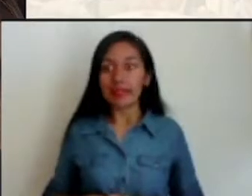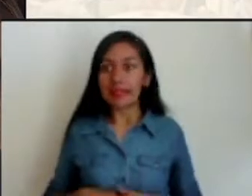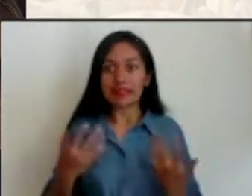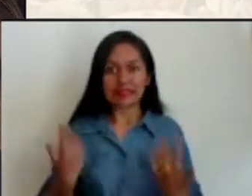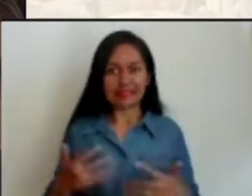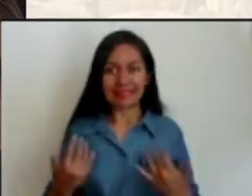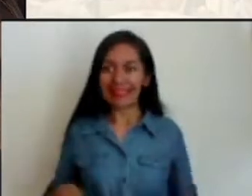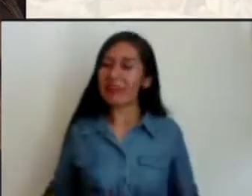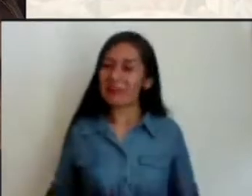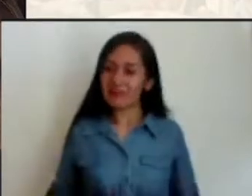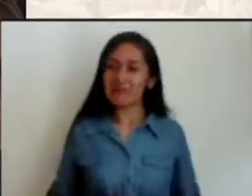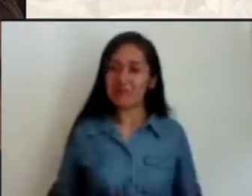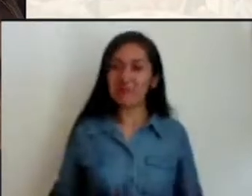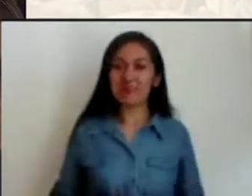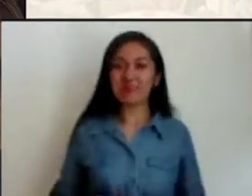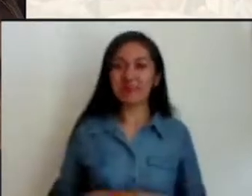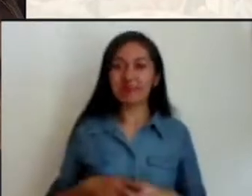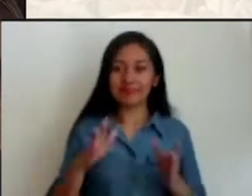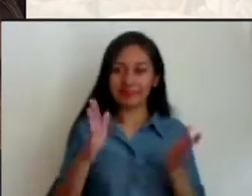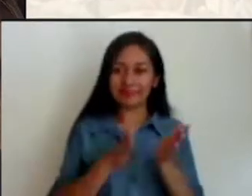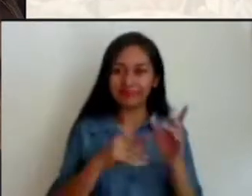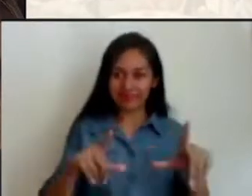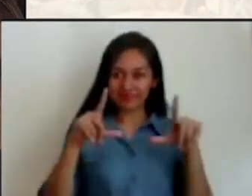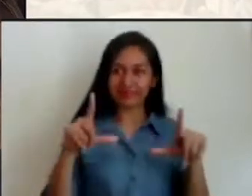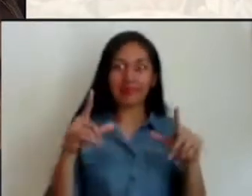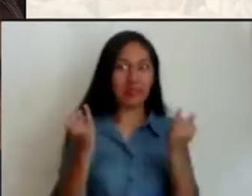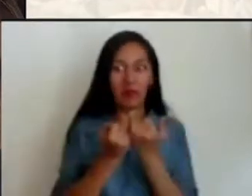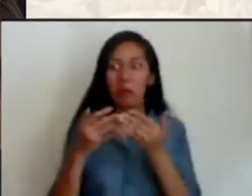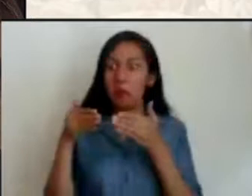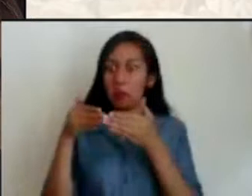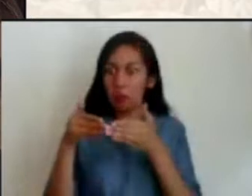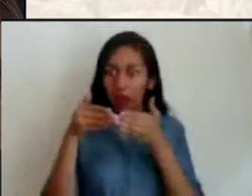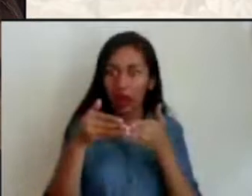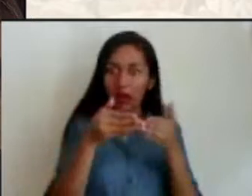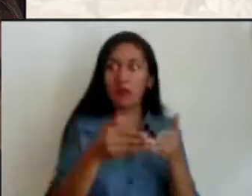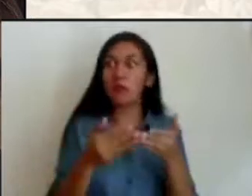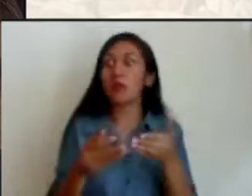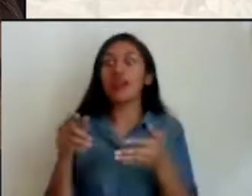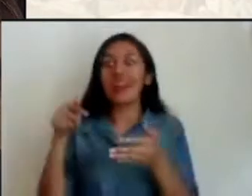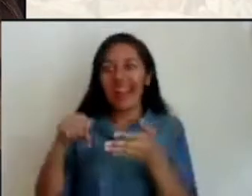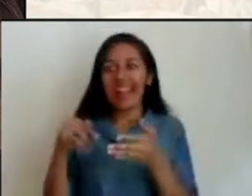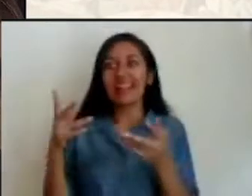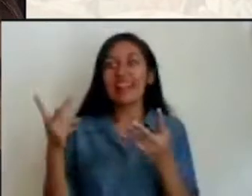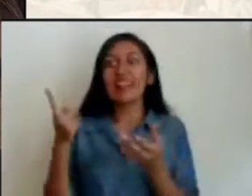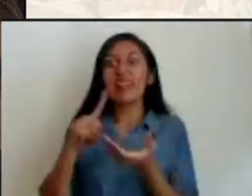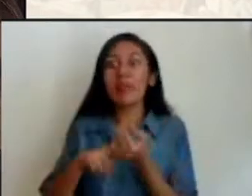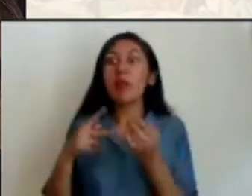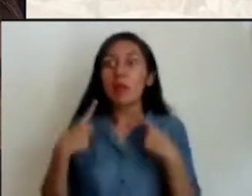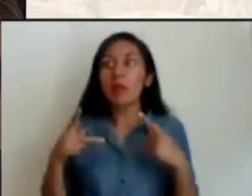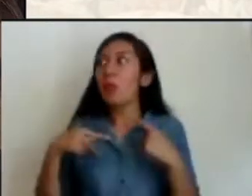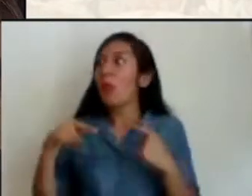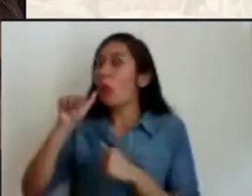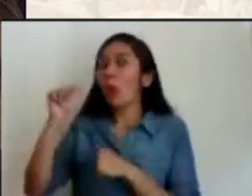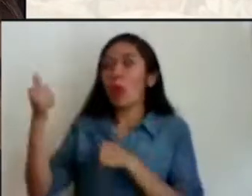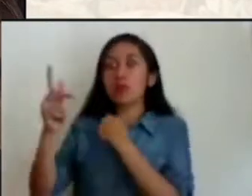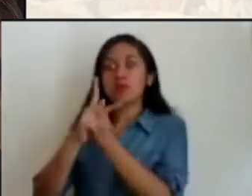che la tripulazione e il barco erano ottomanos, sì, dell'impero turco, que tradicionalmente era